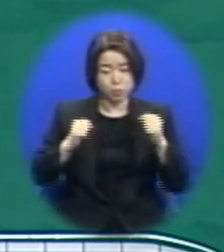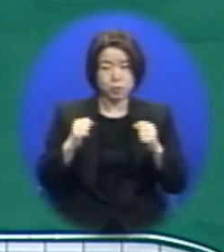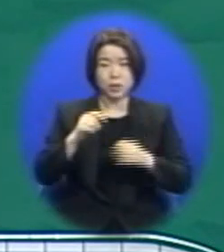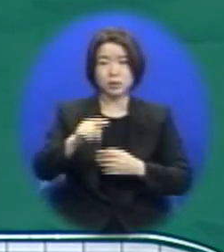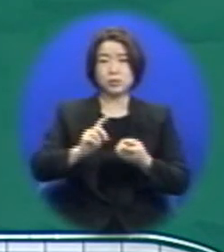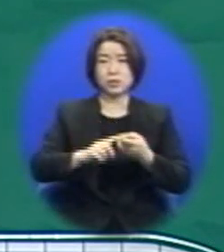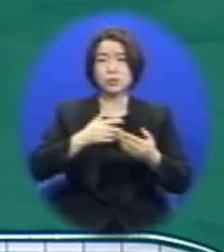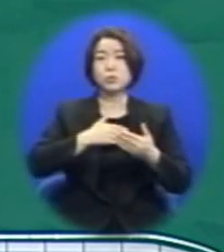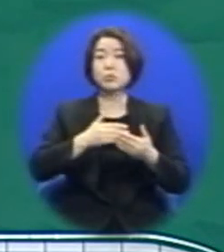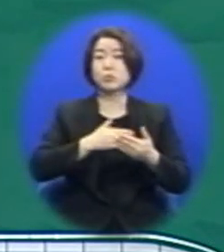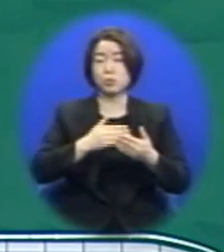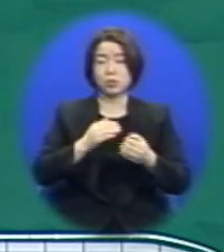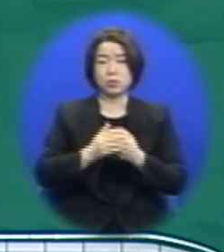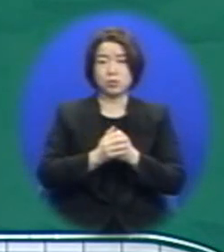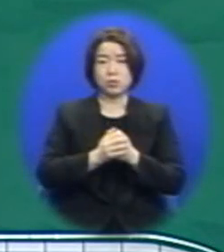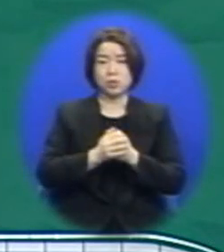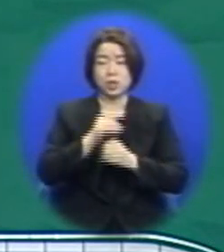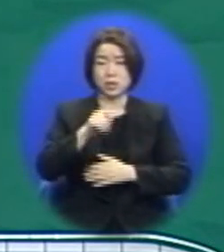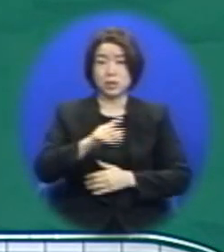그건 아직 진짜